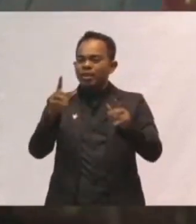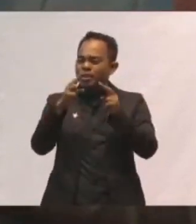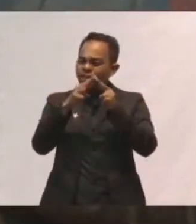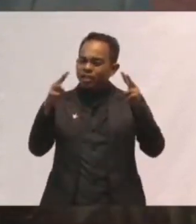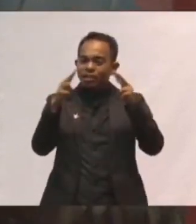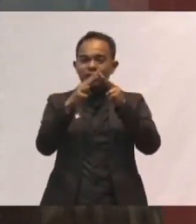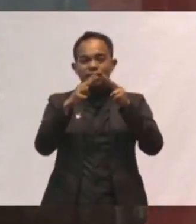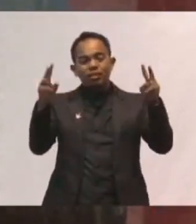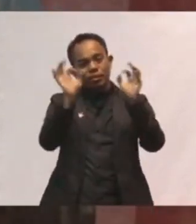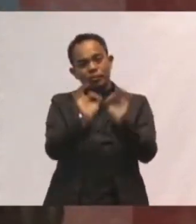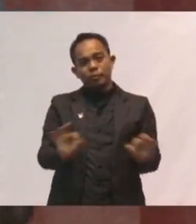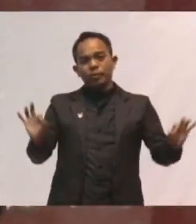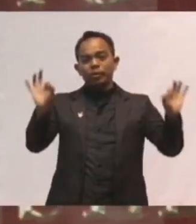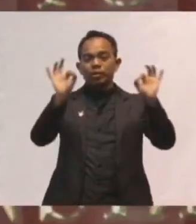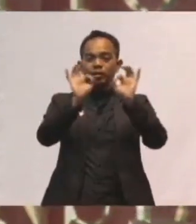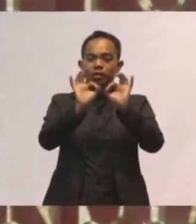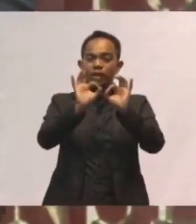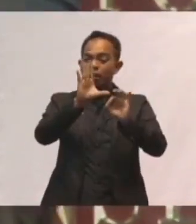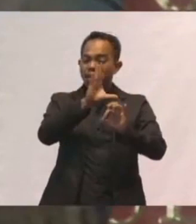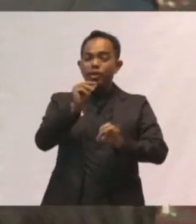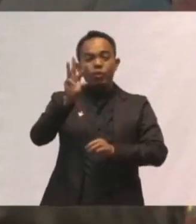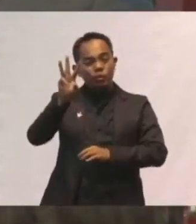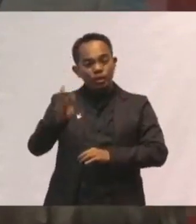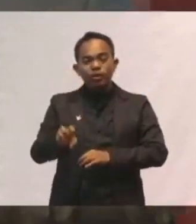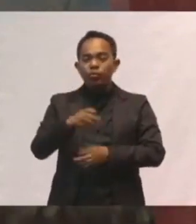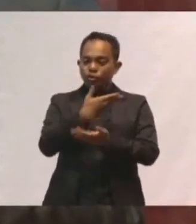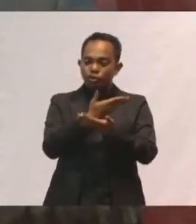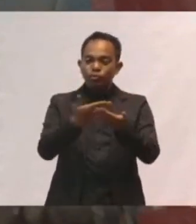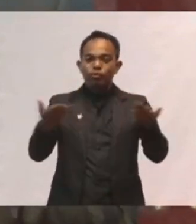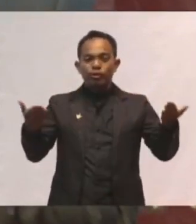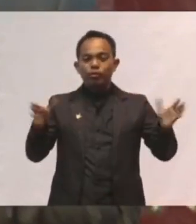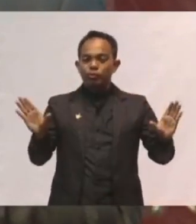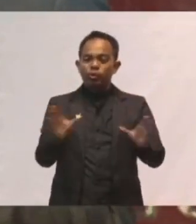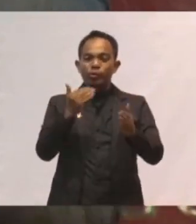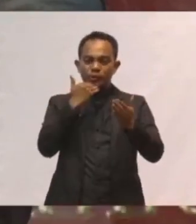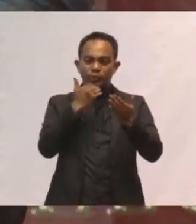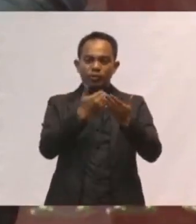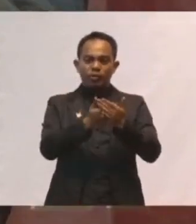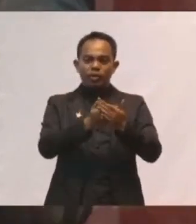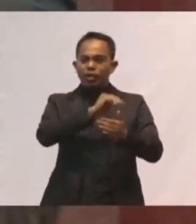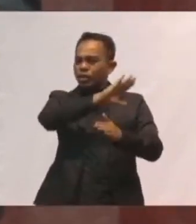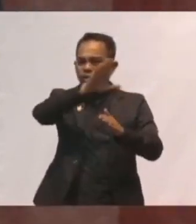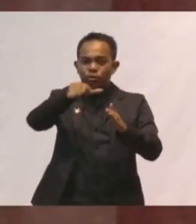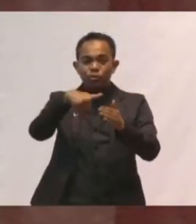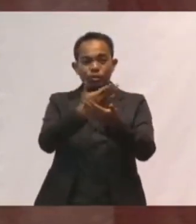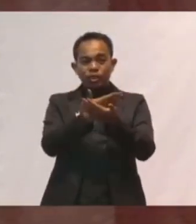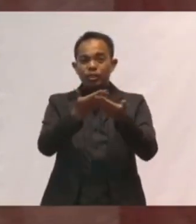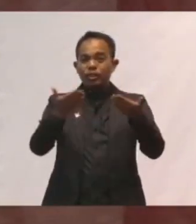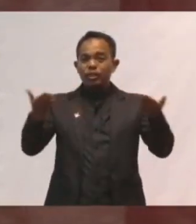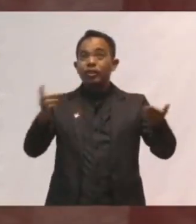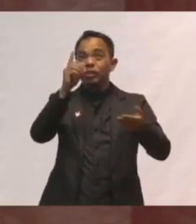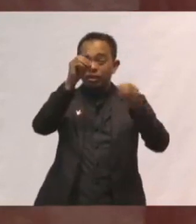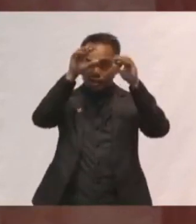sangat-sangat penting dan diwajibkan atas kita semua ini. Semua hadirin hadirat yang berada di